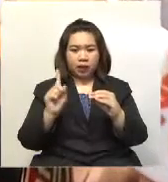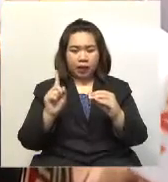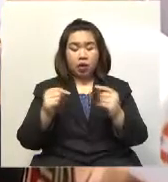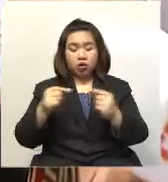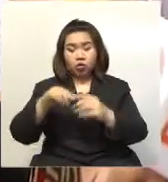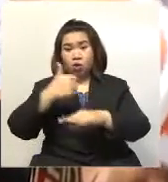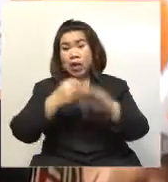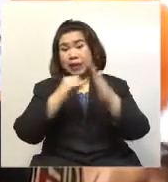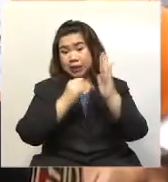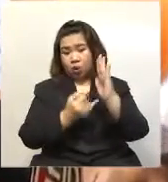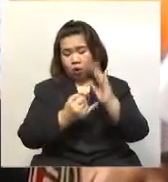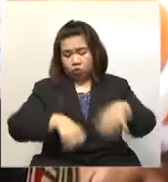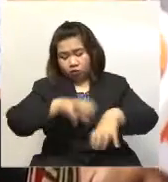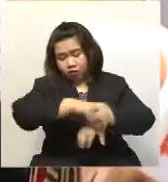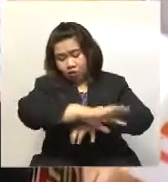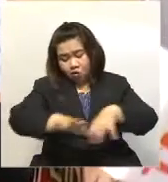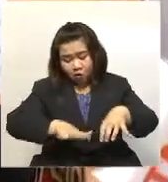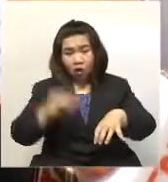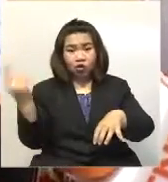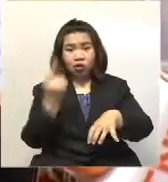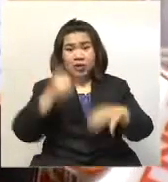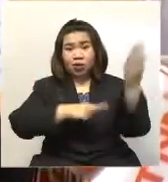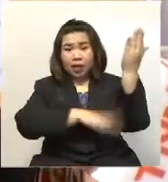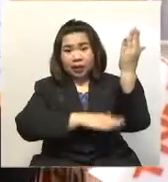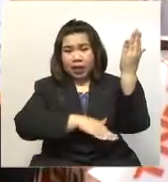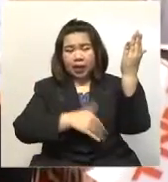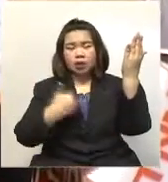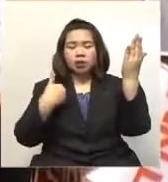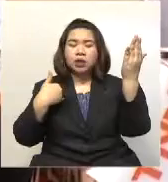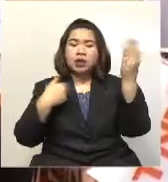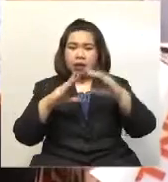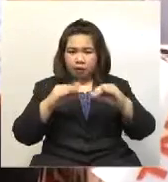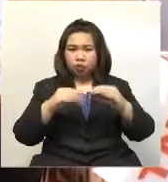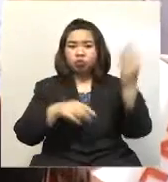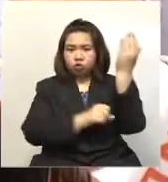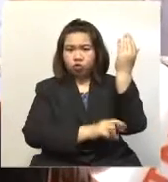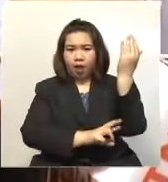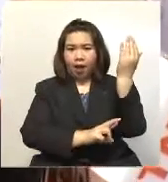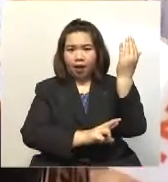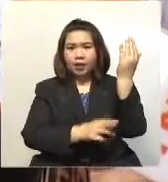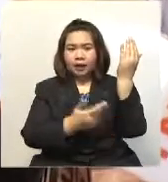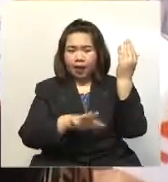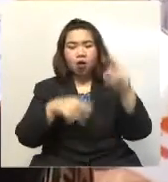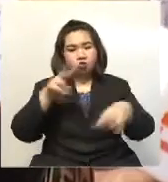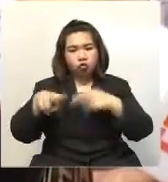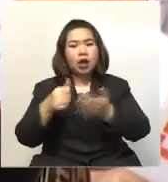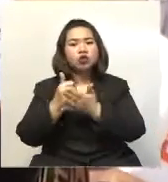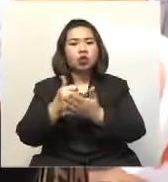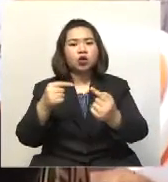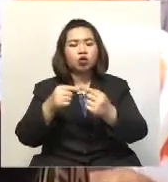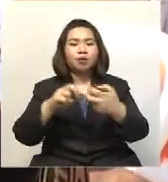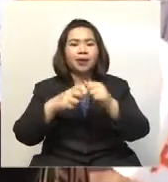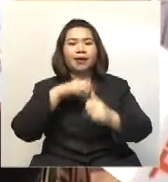การจังหวัดที่มีเกาะท่องเที่ยวทั้งหลายในภาคใต้ทั้งหมดนะครับที่สุราษฎร์ธานีพอดีนะครับก็จะไปดูแลเรื่องนี้ด้วย